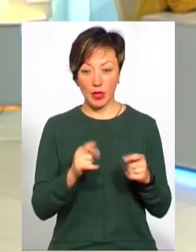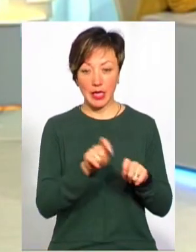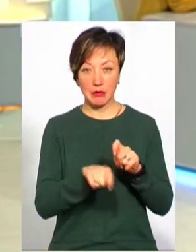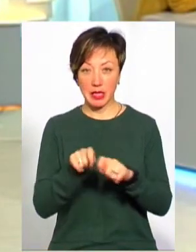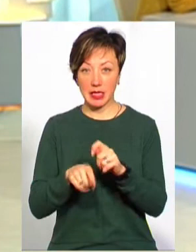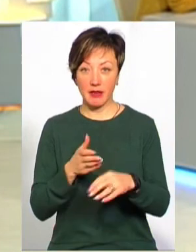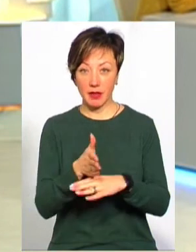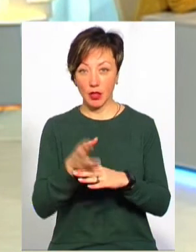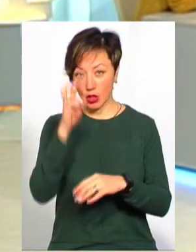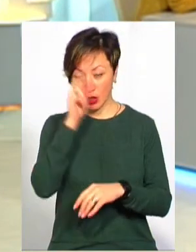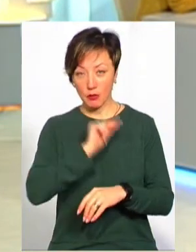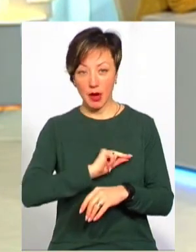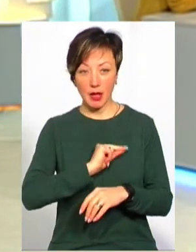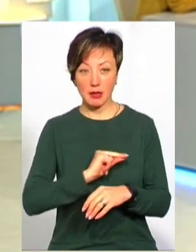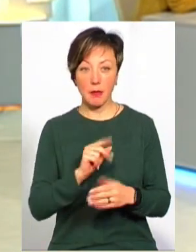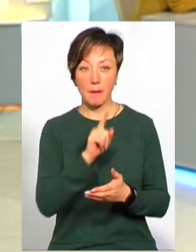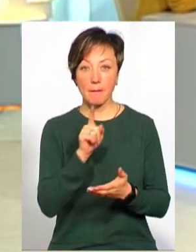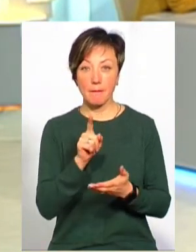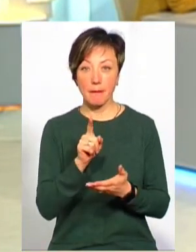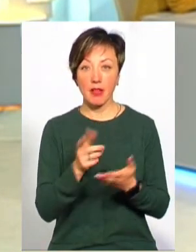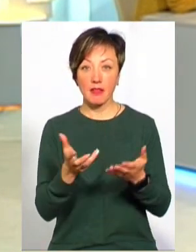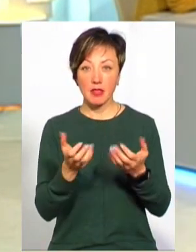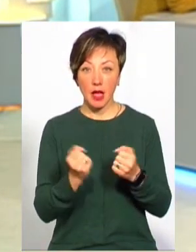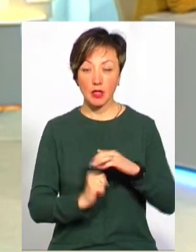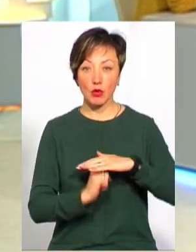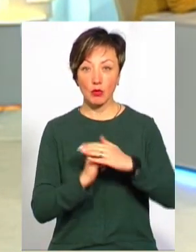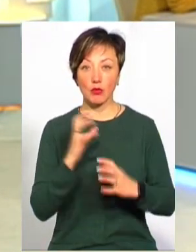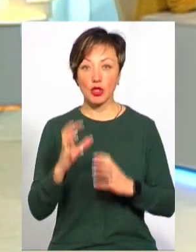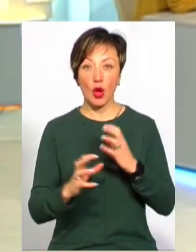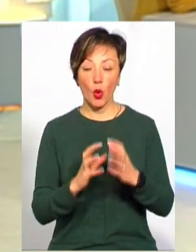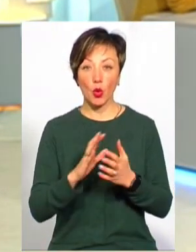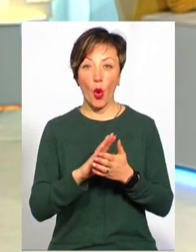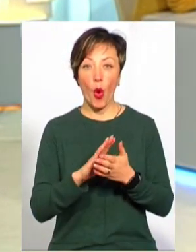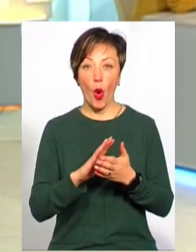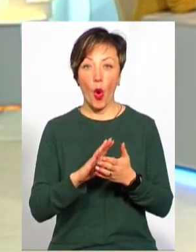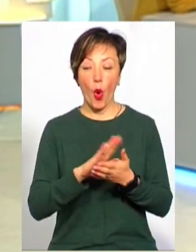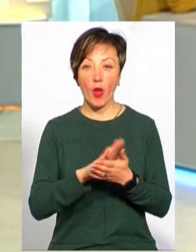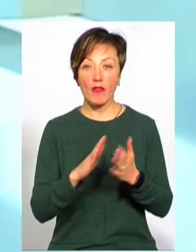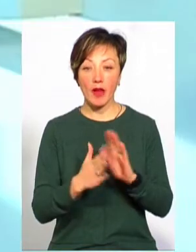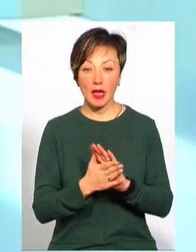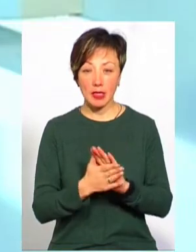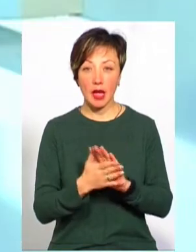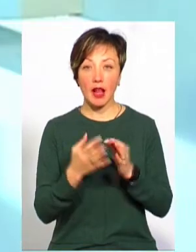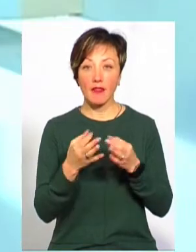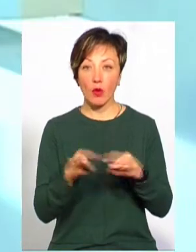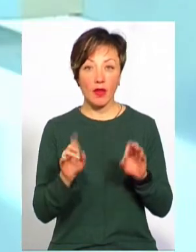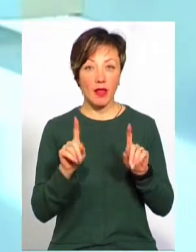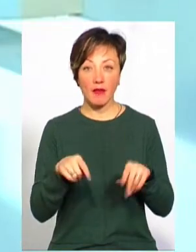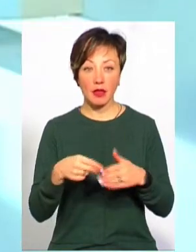інспекційні відвідування держпраці, котрі взяли за основу міжнародну конвенцію, котра ратифікована, але